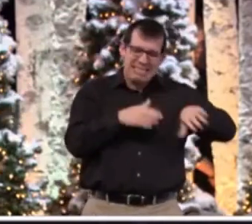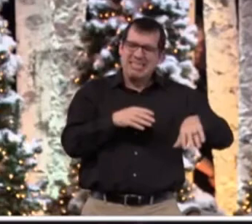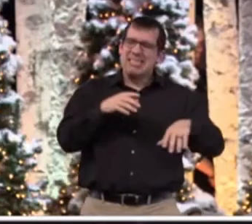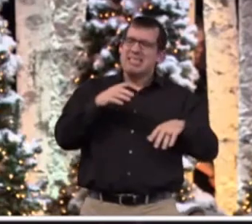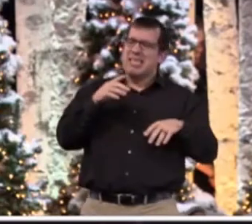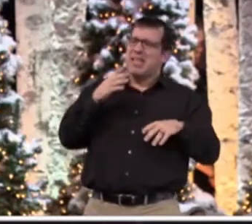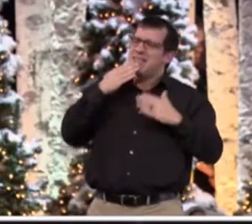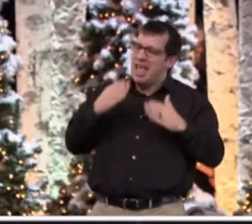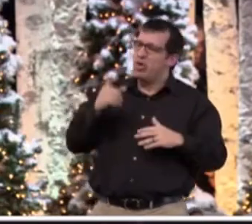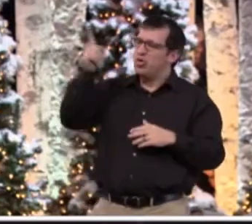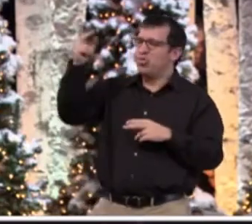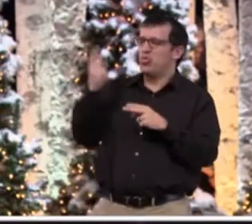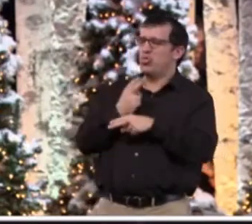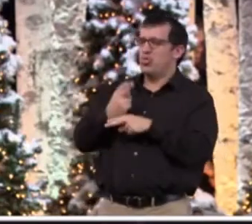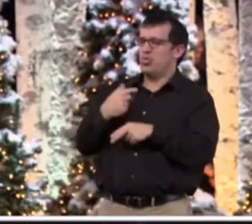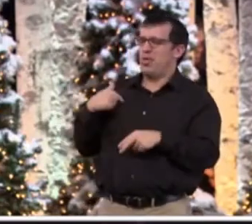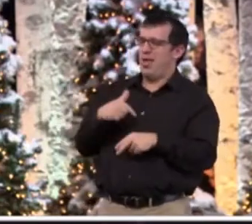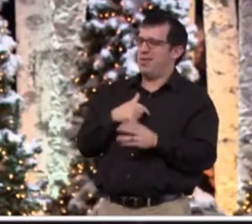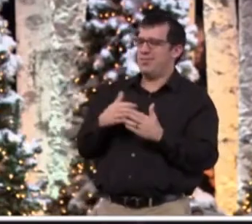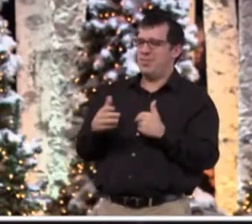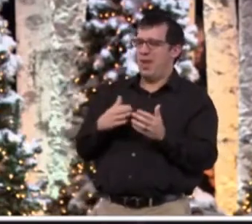मानिसहरूलाई प्रयोग गर्नुभएका लागि धन्यवाद।